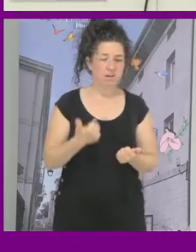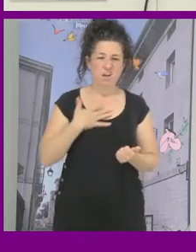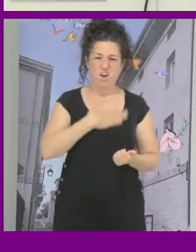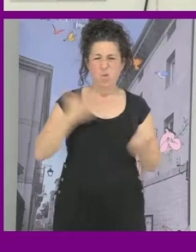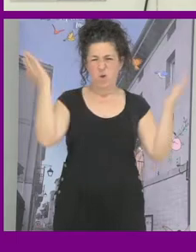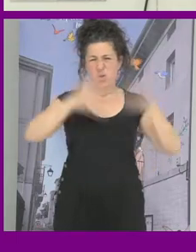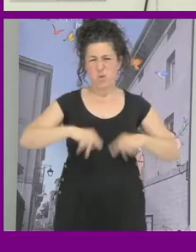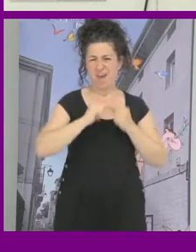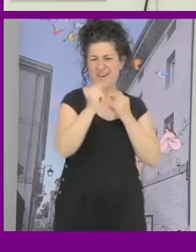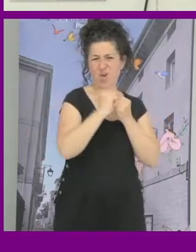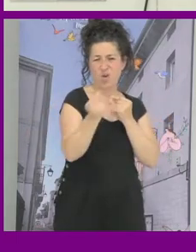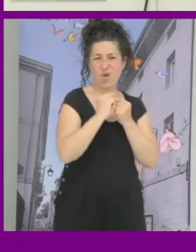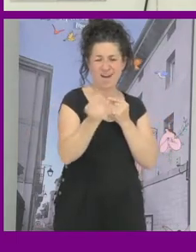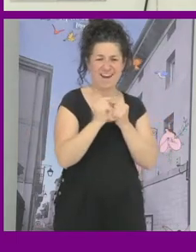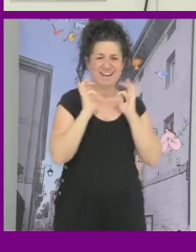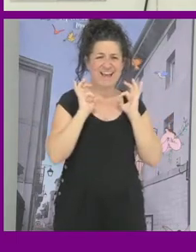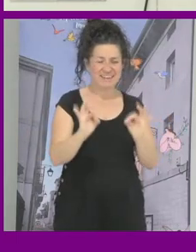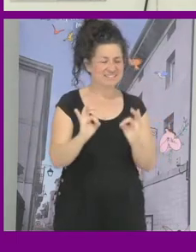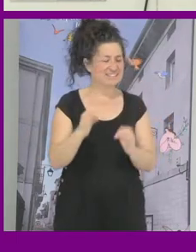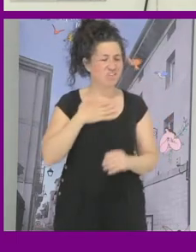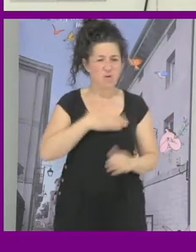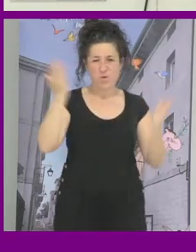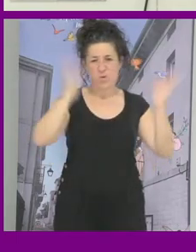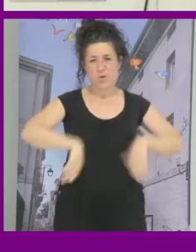online itzaldi onlineak egitea.